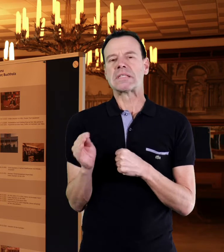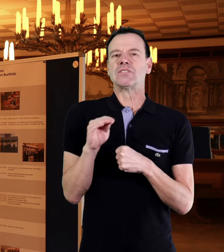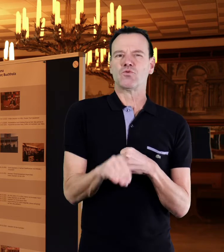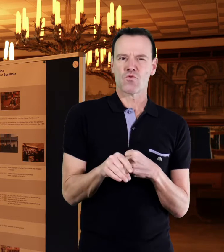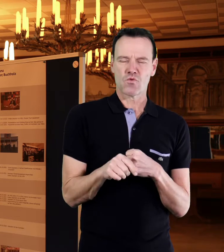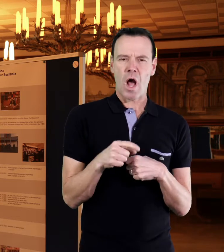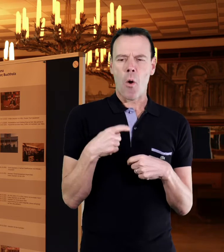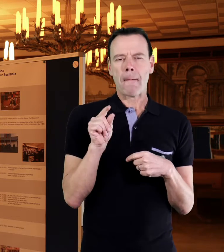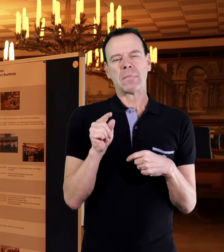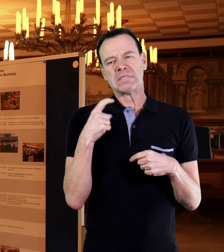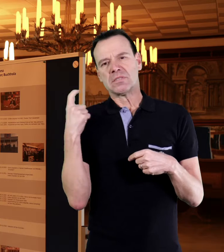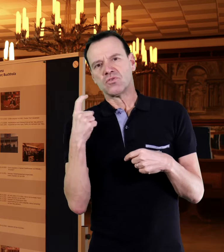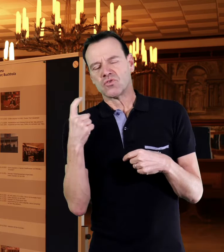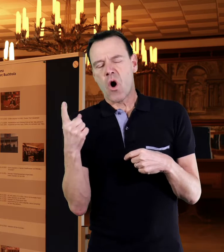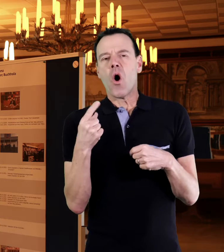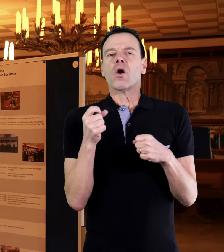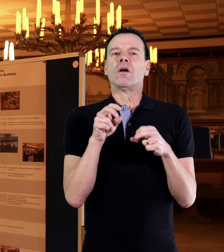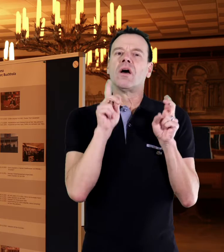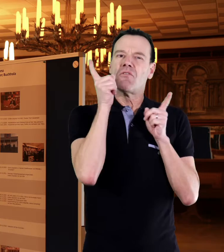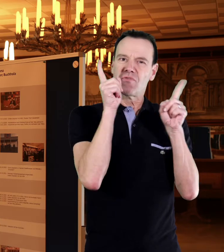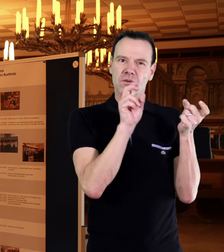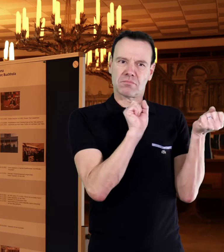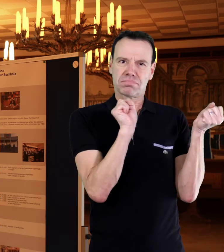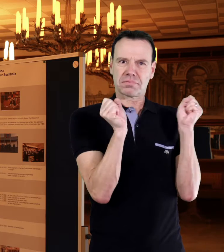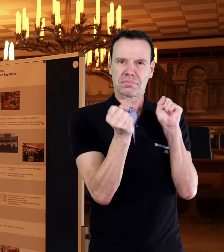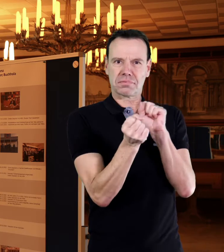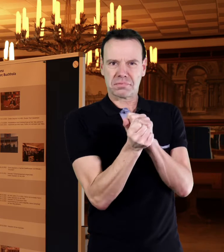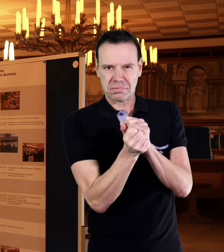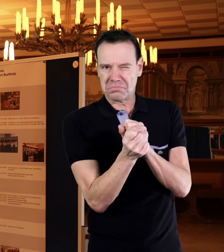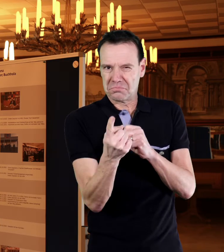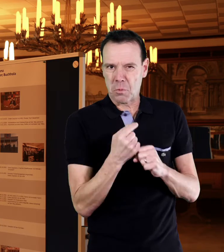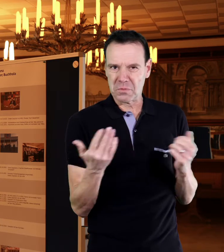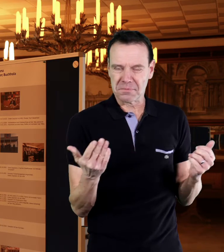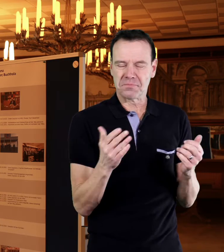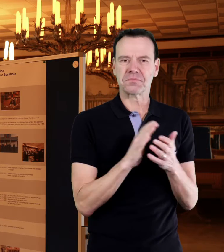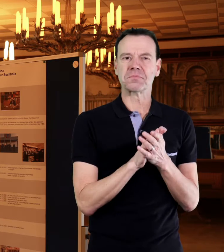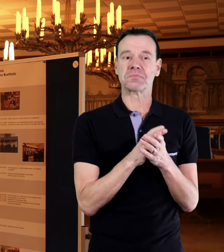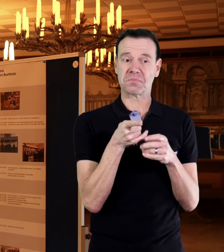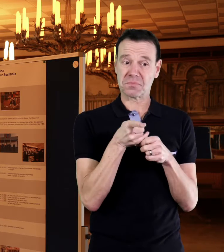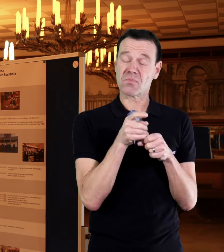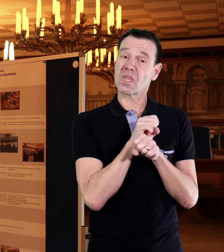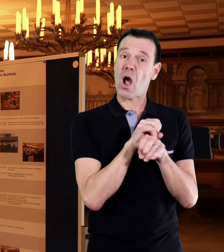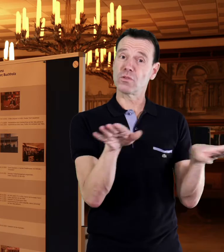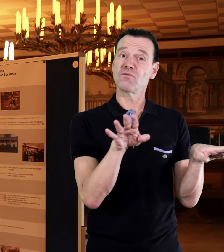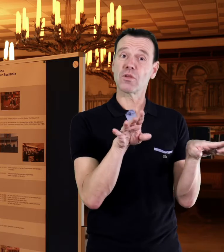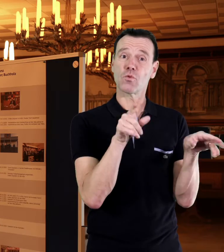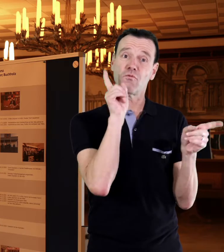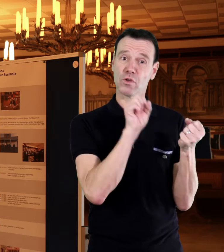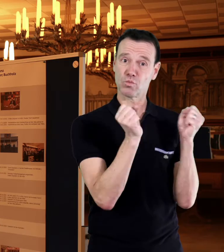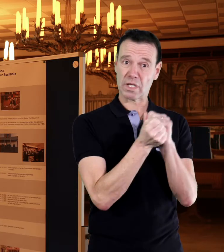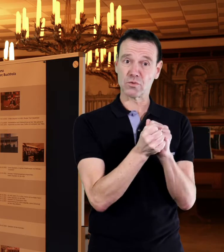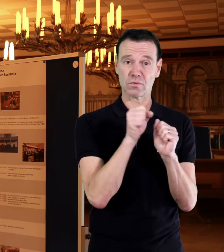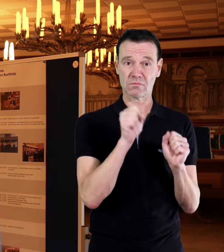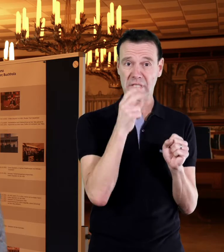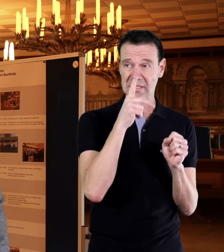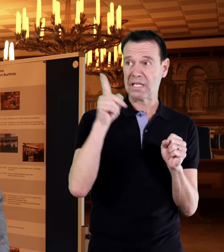Sorgen, die sich durch das verändernde Virus mit sich bringt. Die Auswirkungen dieser Mutation können wir bei unseren